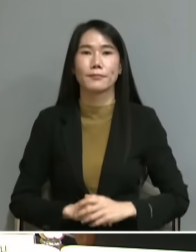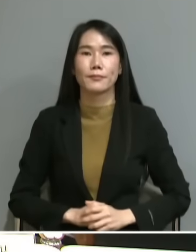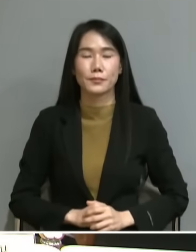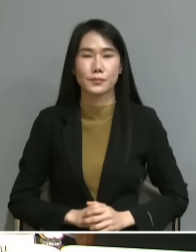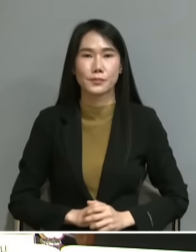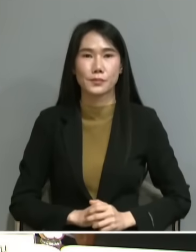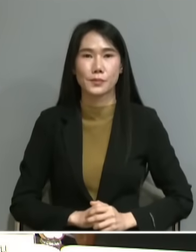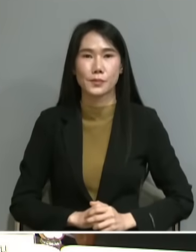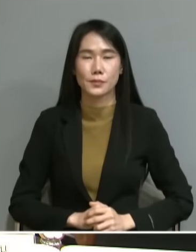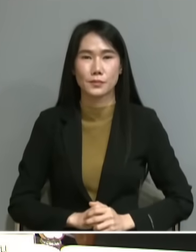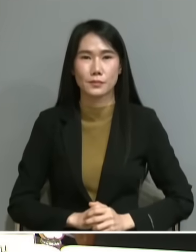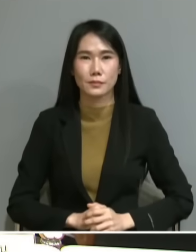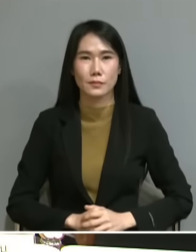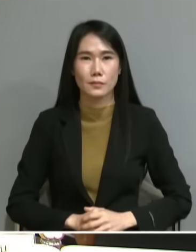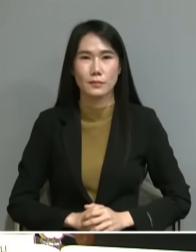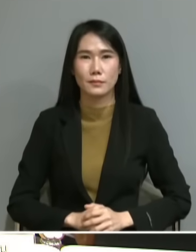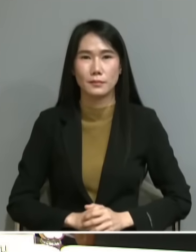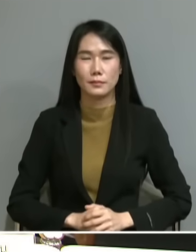รัฐมนตรีครับ